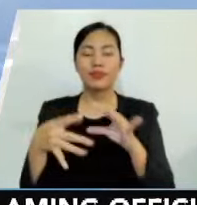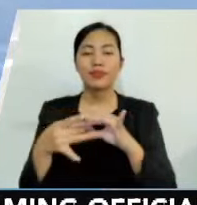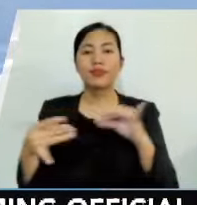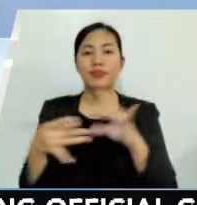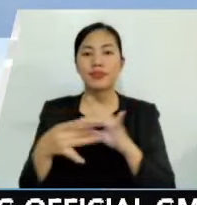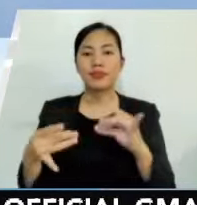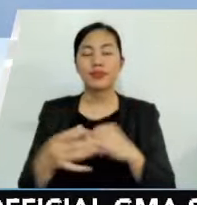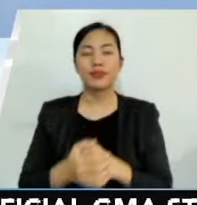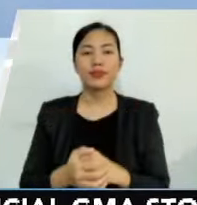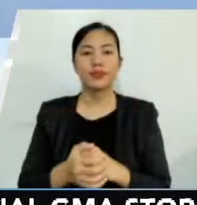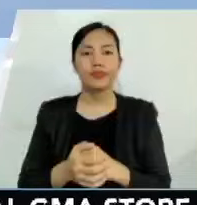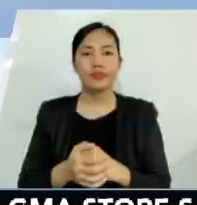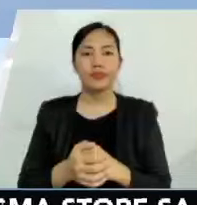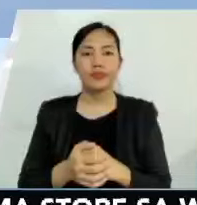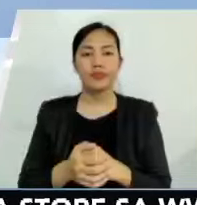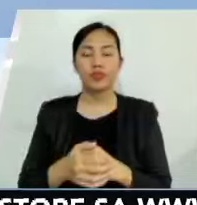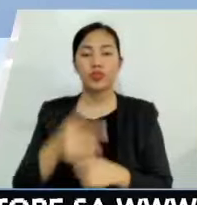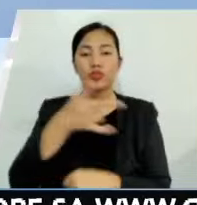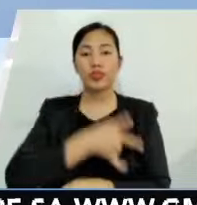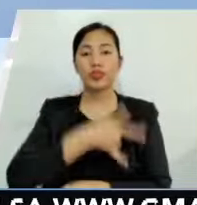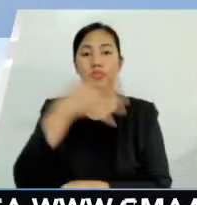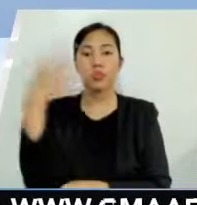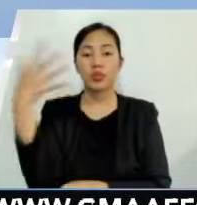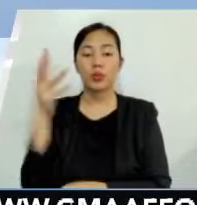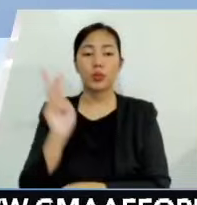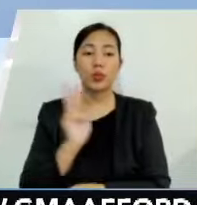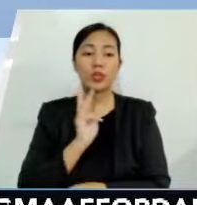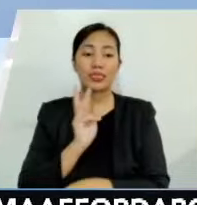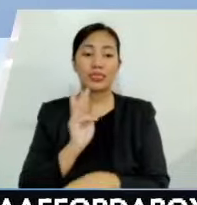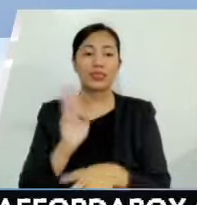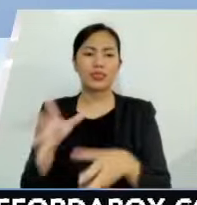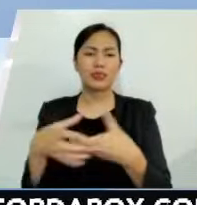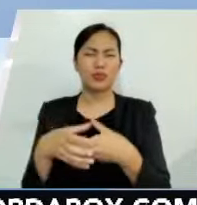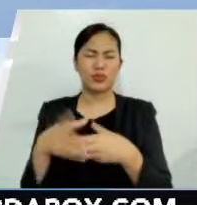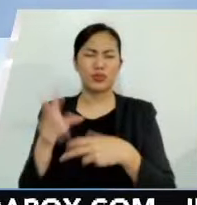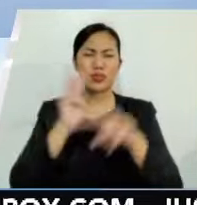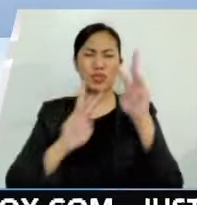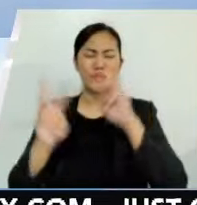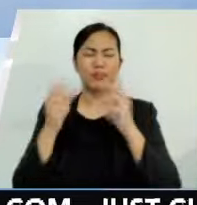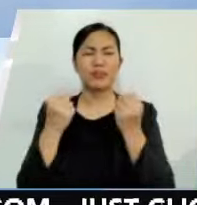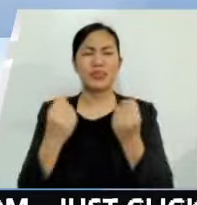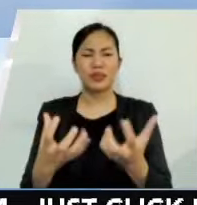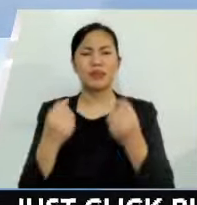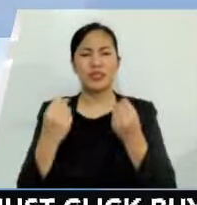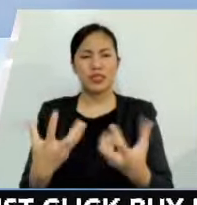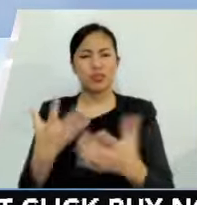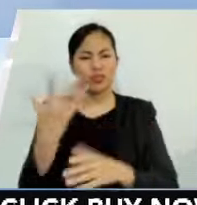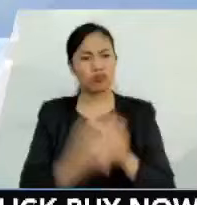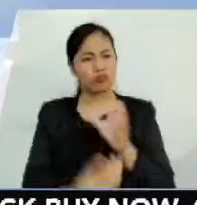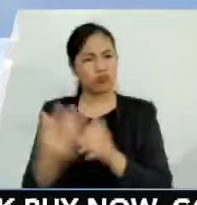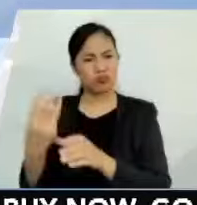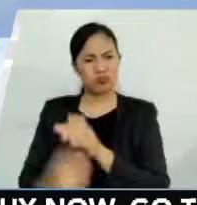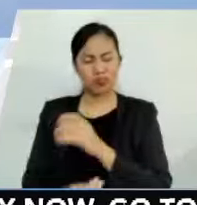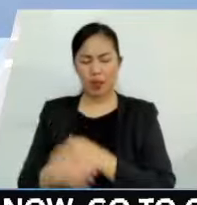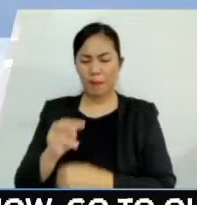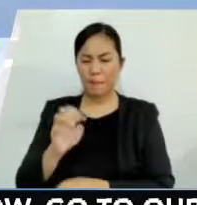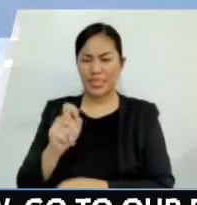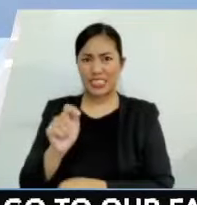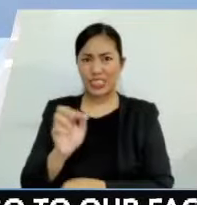Nababahala ang General Santos City Water District dahil sa pagkawala ng dose-dosenang metro ng tubig. Simula po nitong Marso,